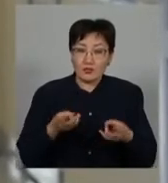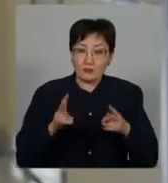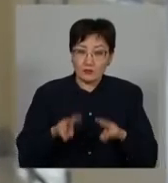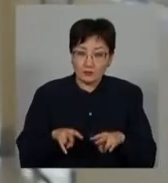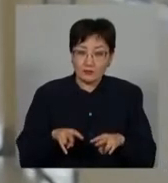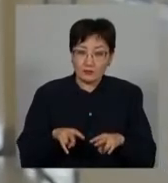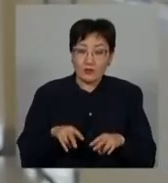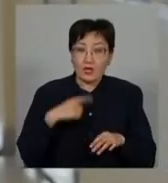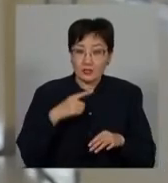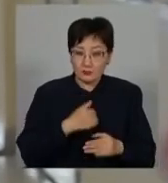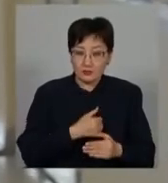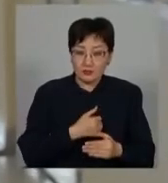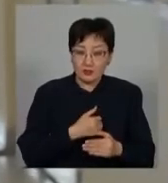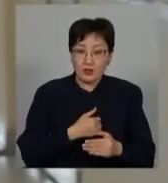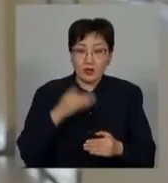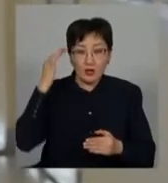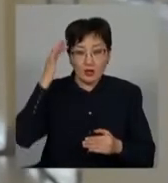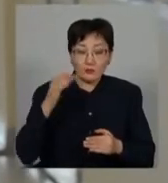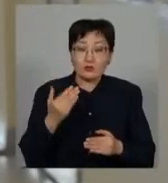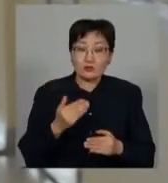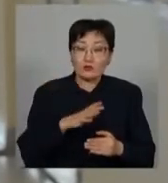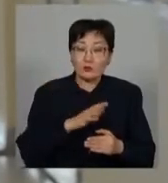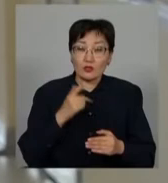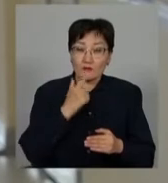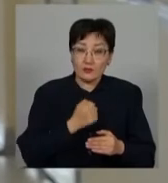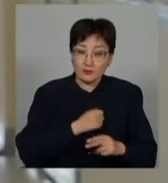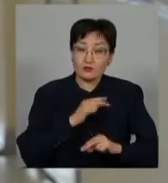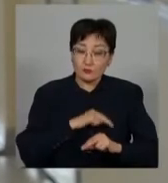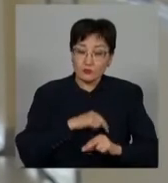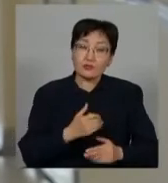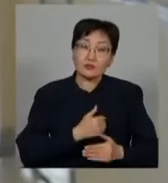едім. Арман сол болатын өзінің.